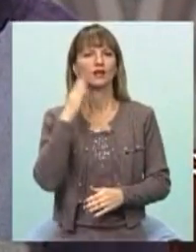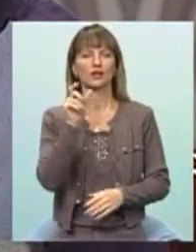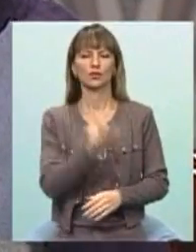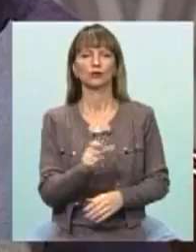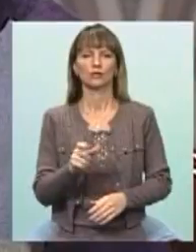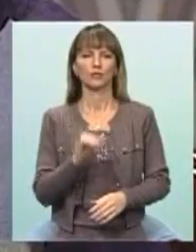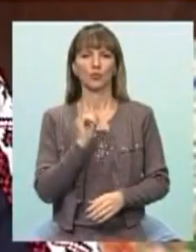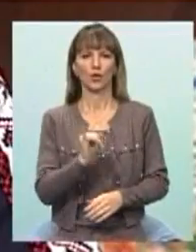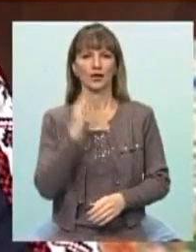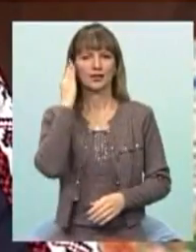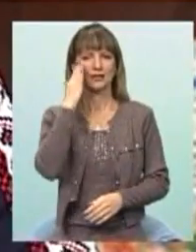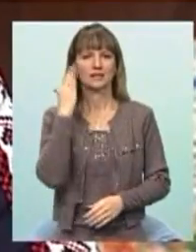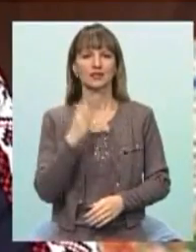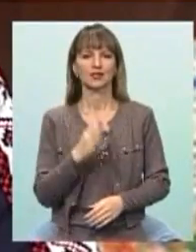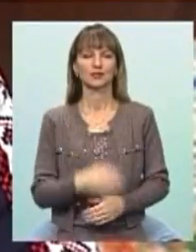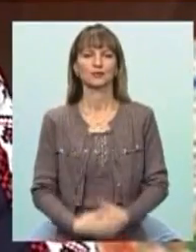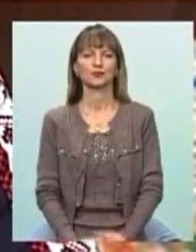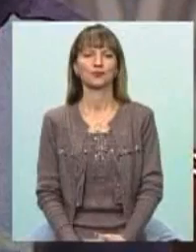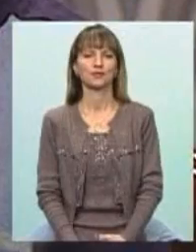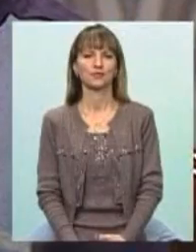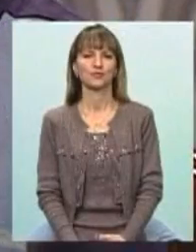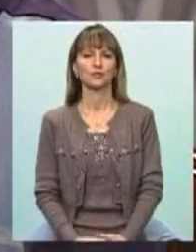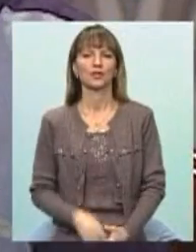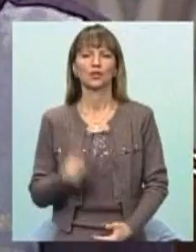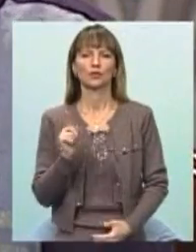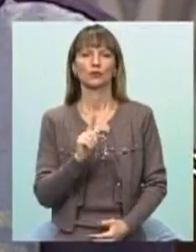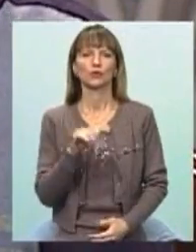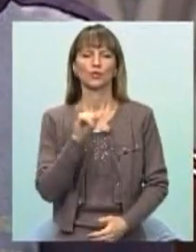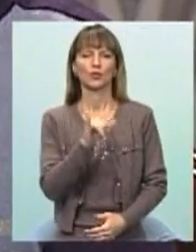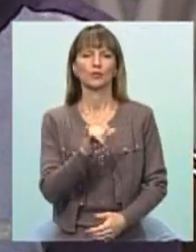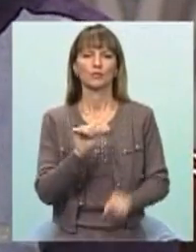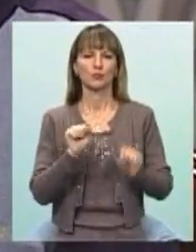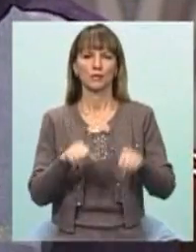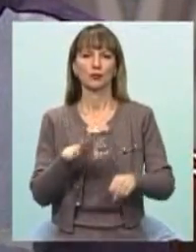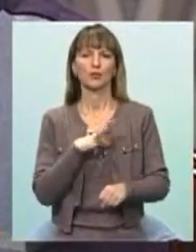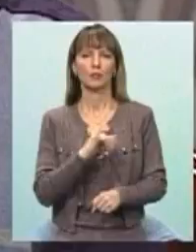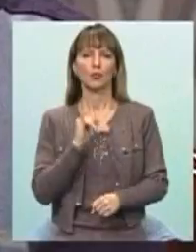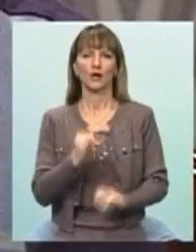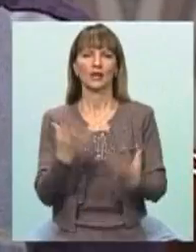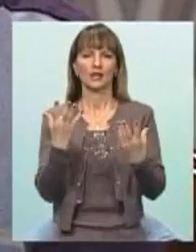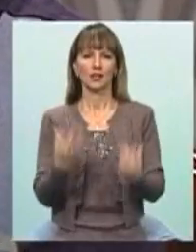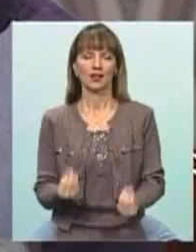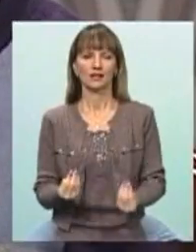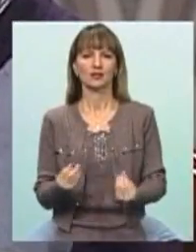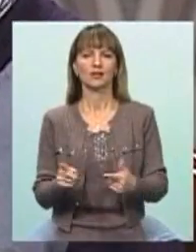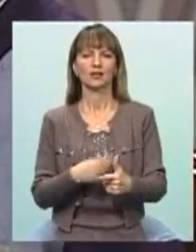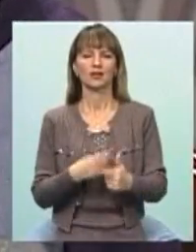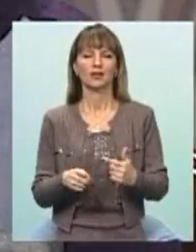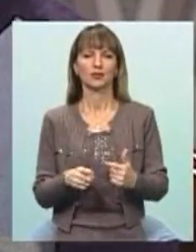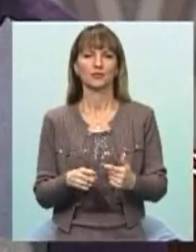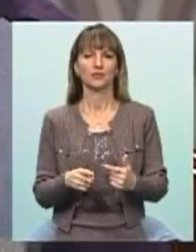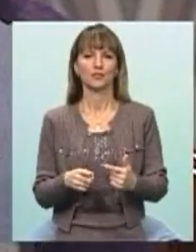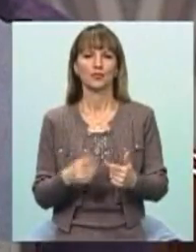людям кошмарні сни? Ну, тому що в тебе міг бути поганий день, або подушка,